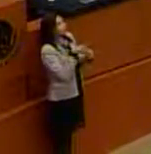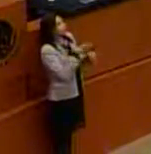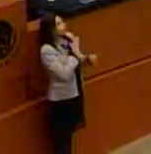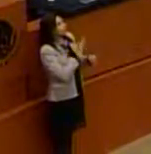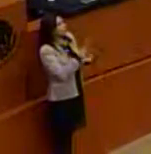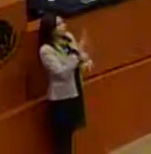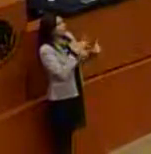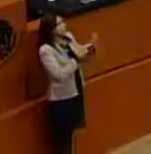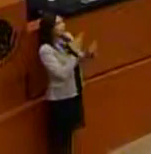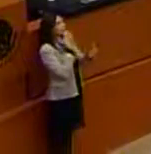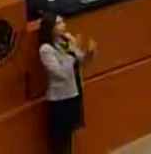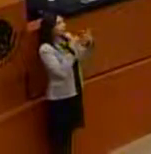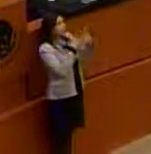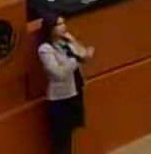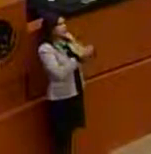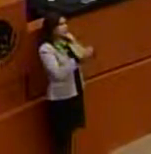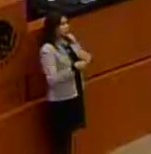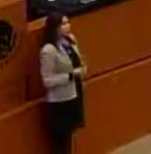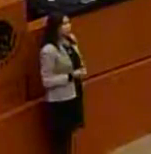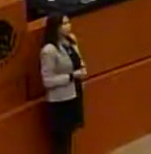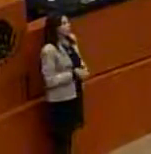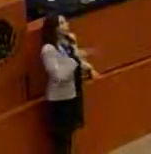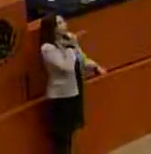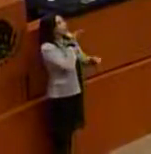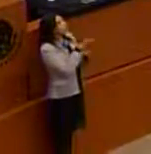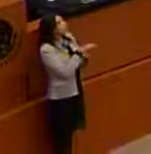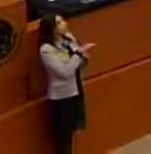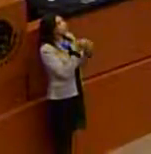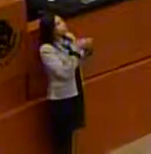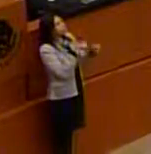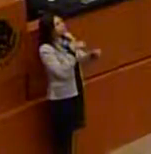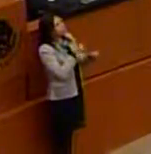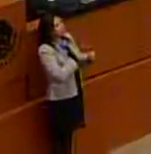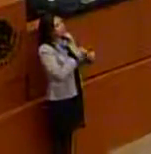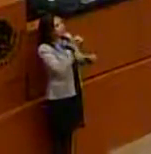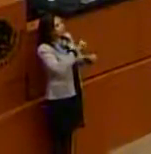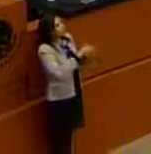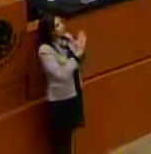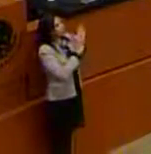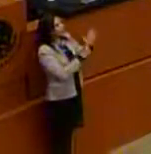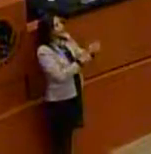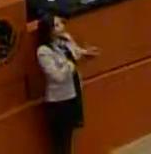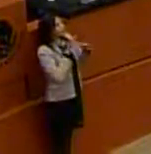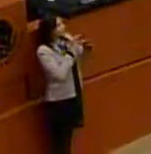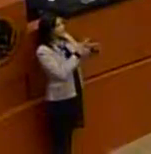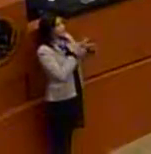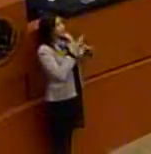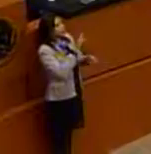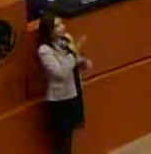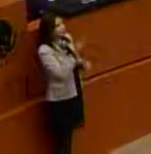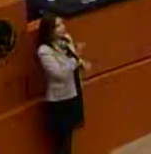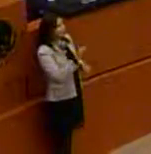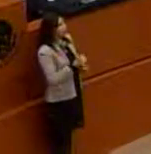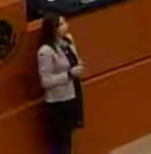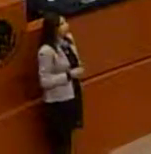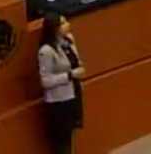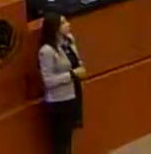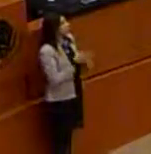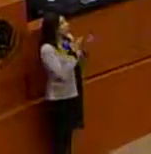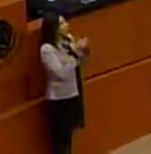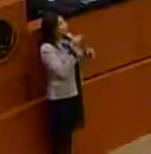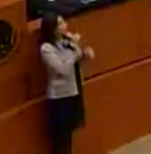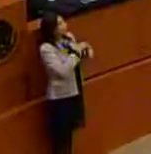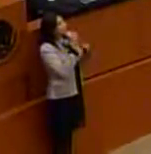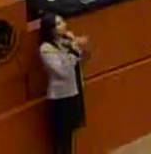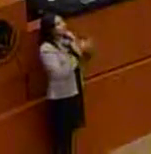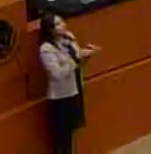une pression à la baisse sur notre protection sociale qui n'est pas liée au RBI ou à une volonté de démantèlement. Cette pression est simplement